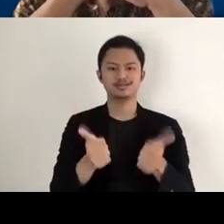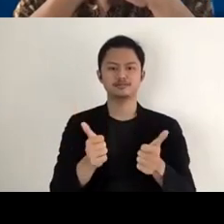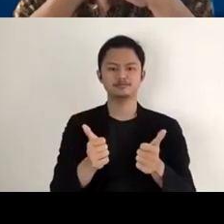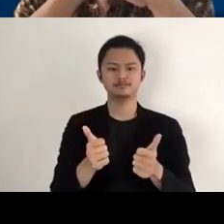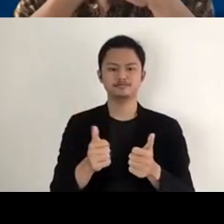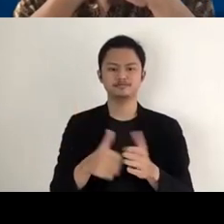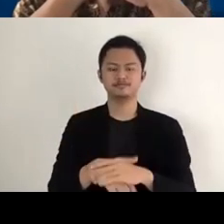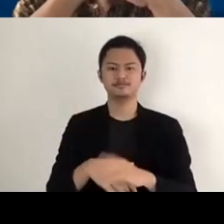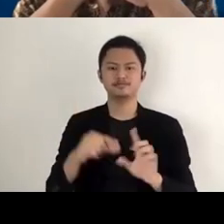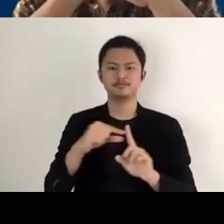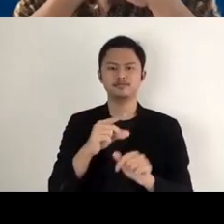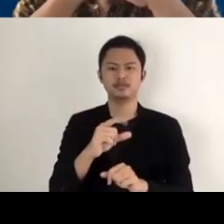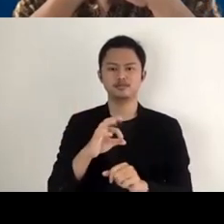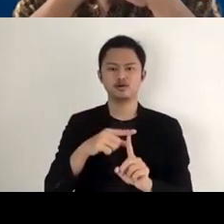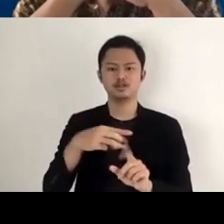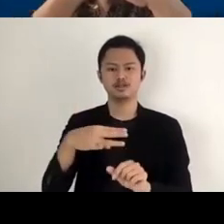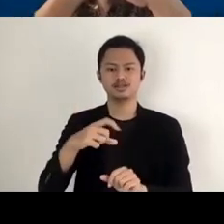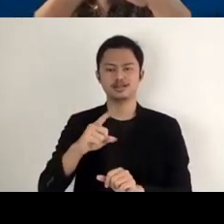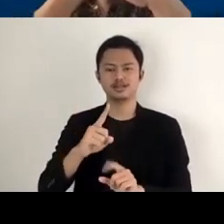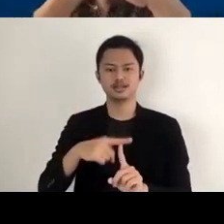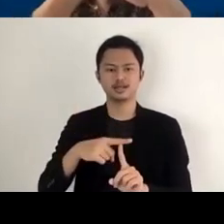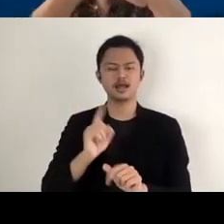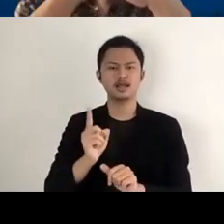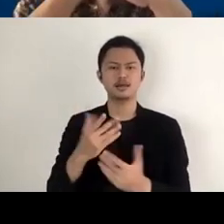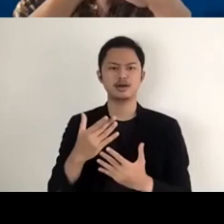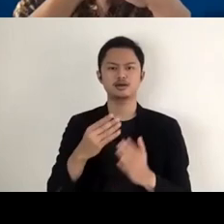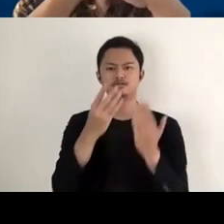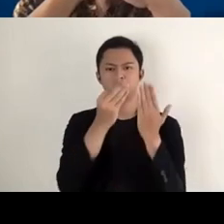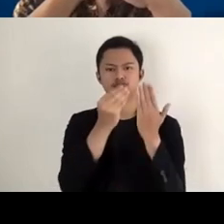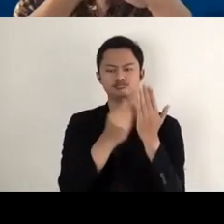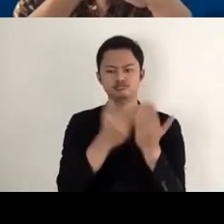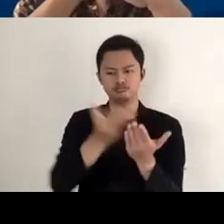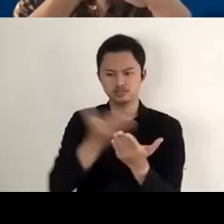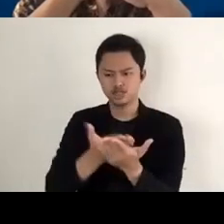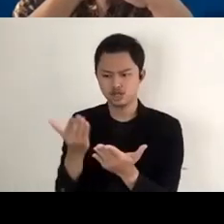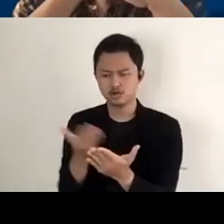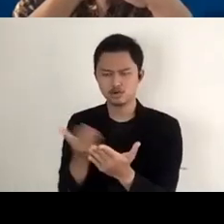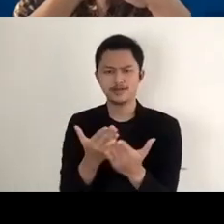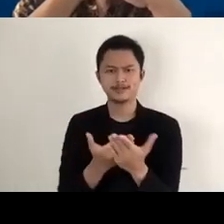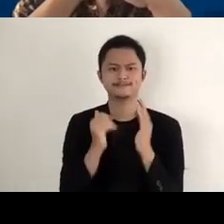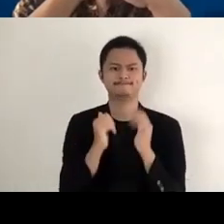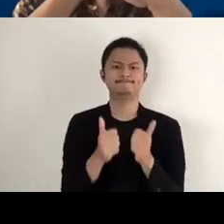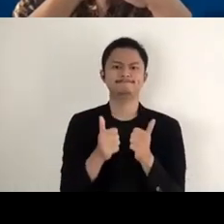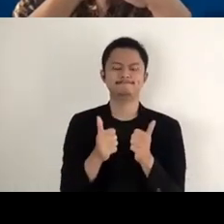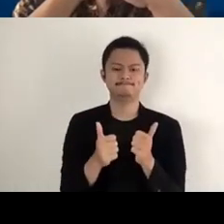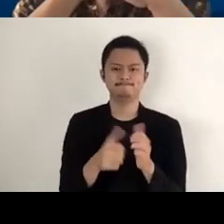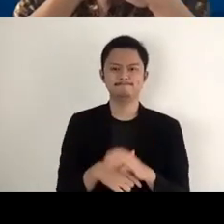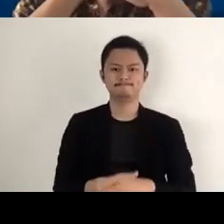Kemudian dari protect itu ada beberapa dokumen juga yang juga sudah tersedia dengan dengan